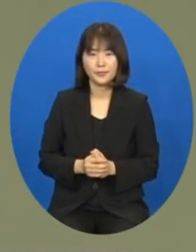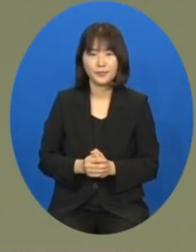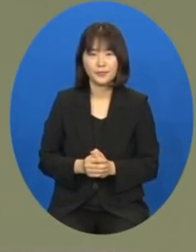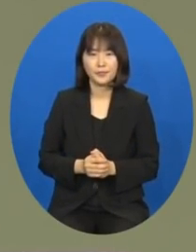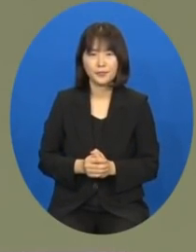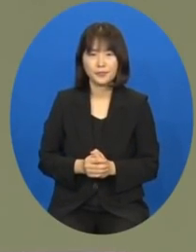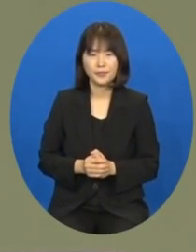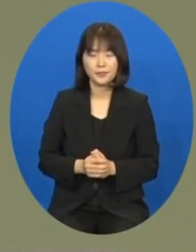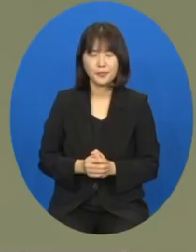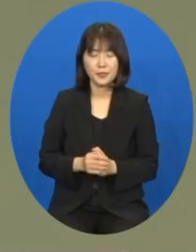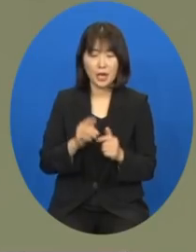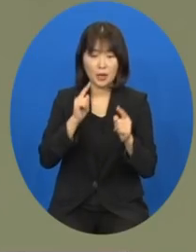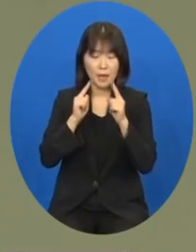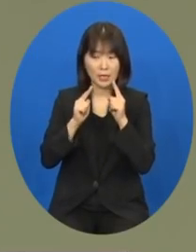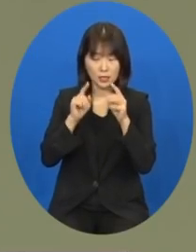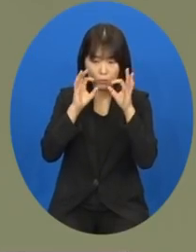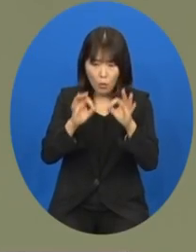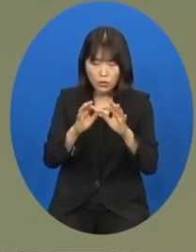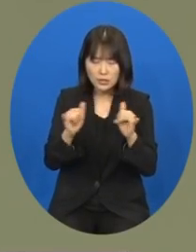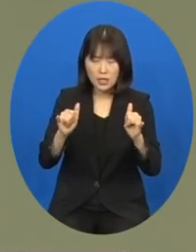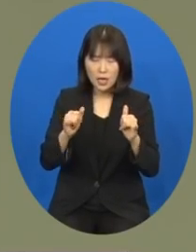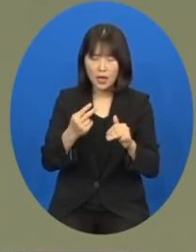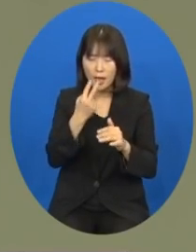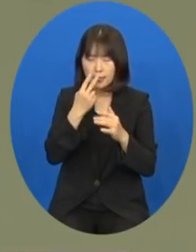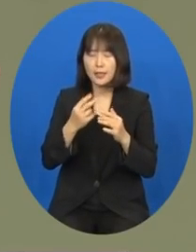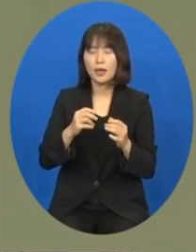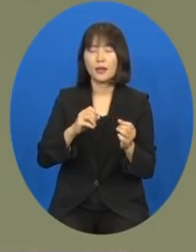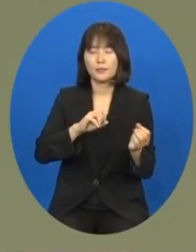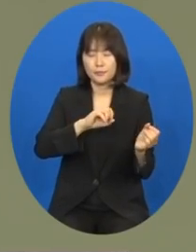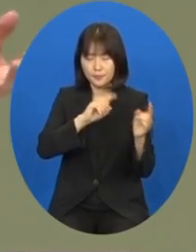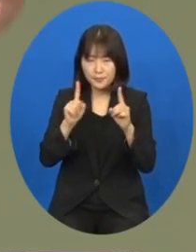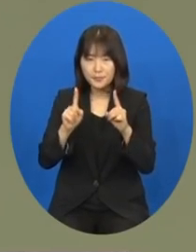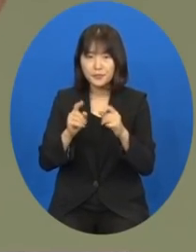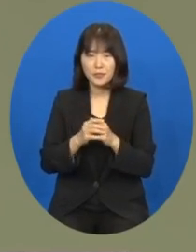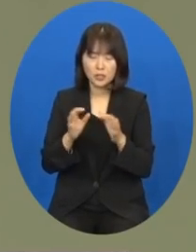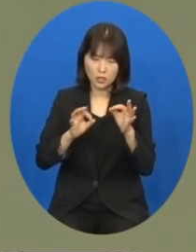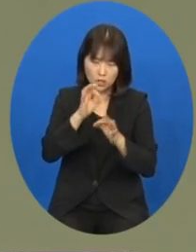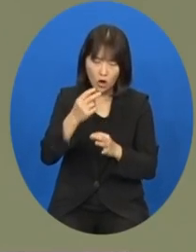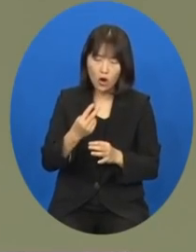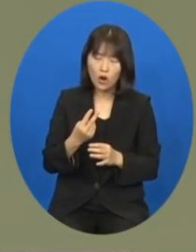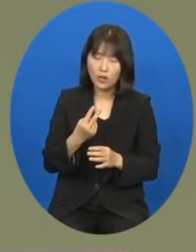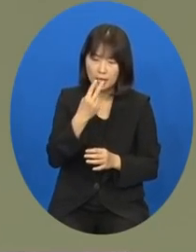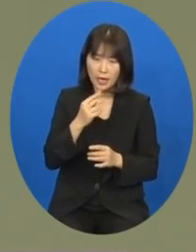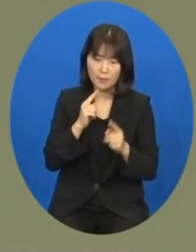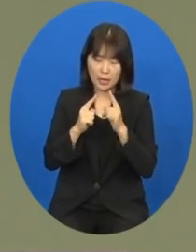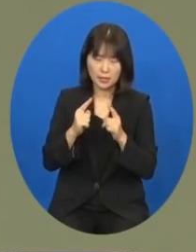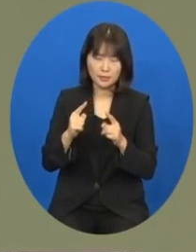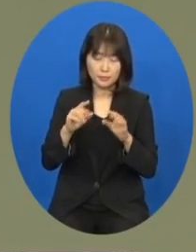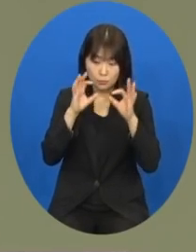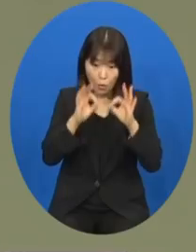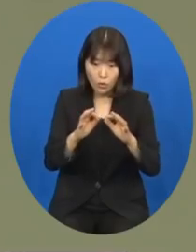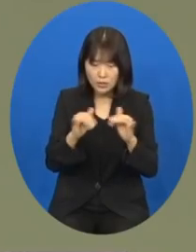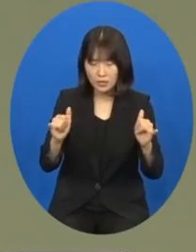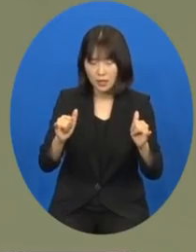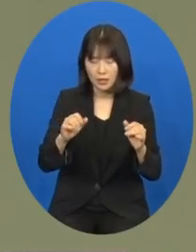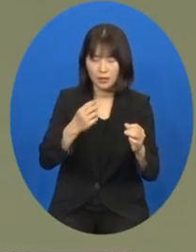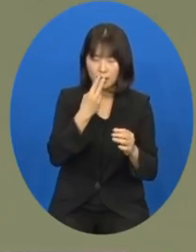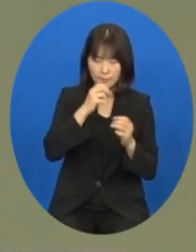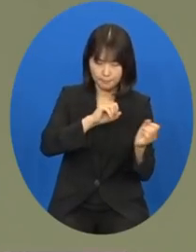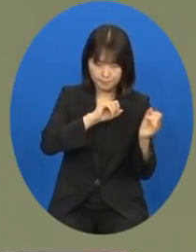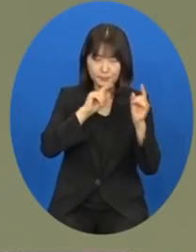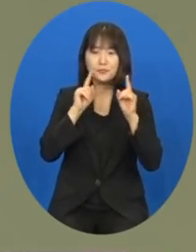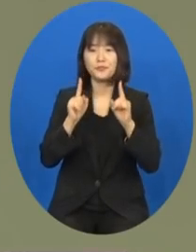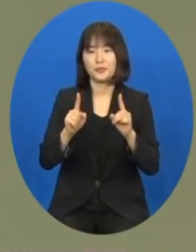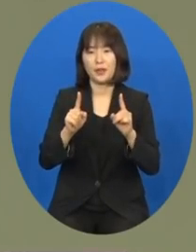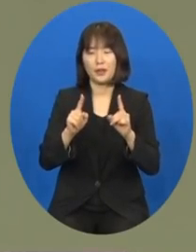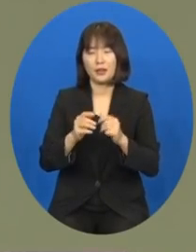듣는 자는 살아나리라 영생의 말씀을 듣는 자는 살아나리라 우리가 그래서 그